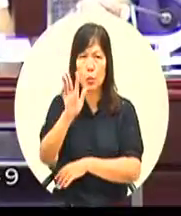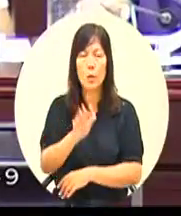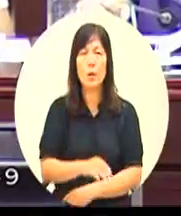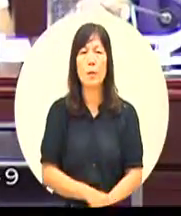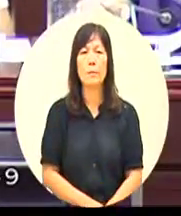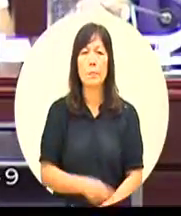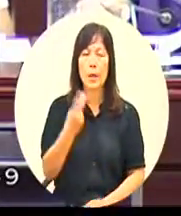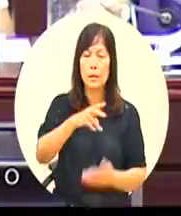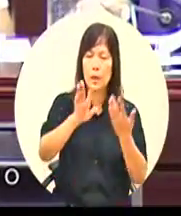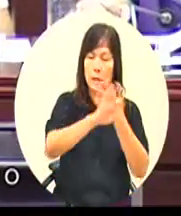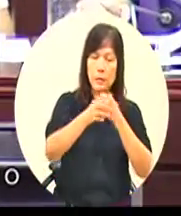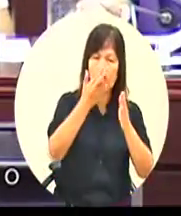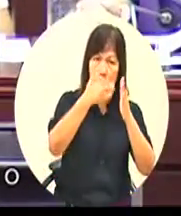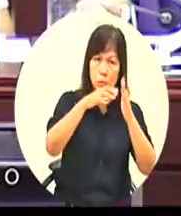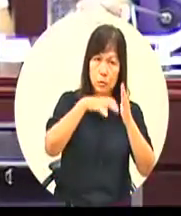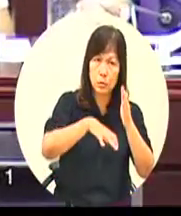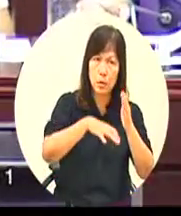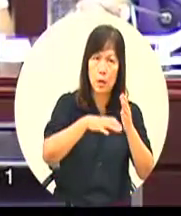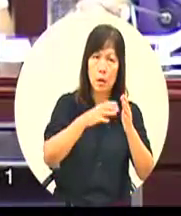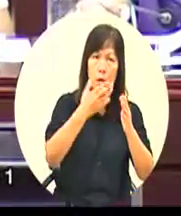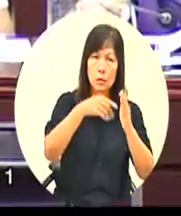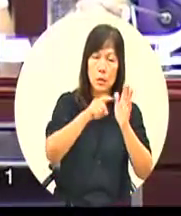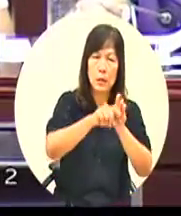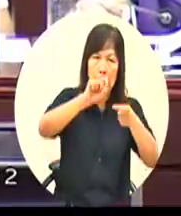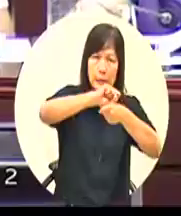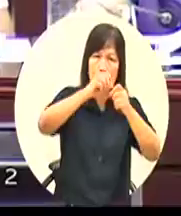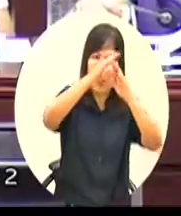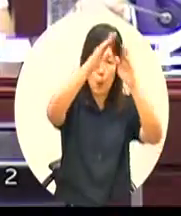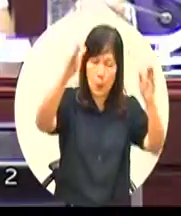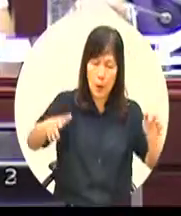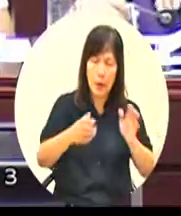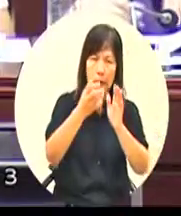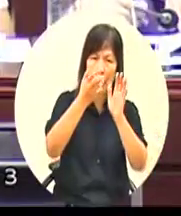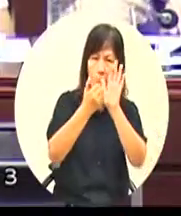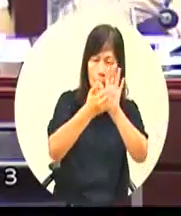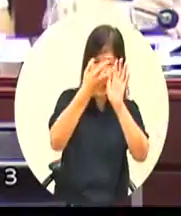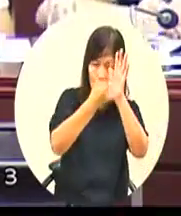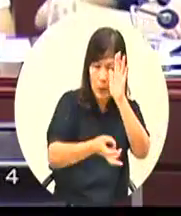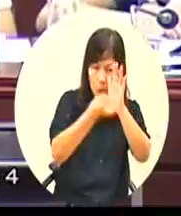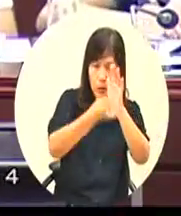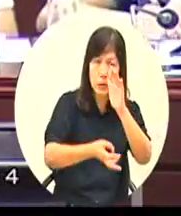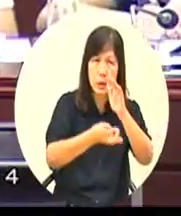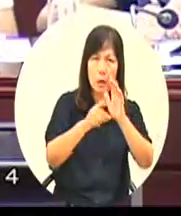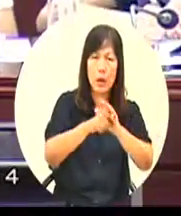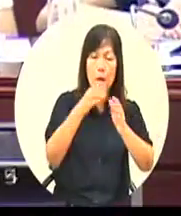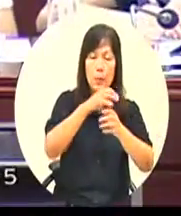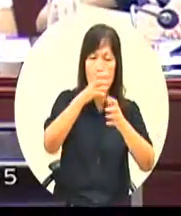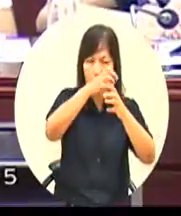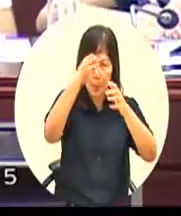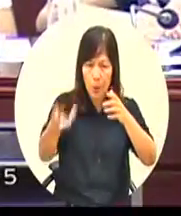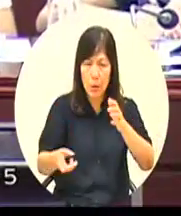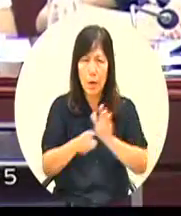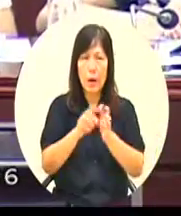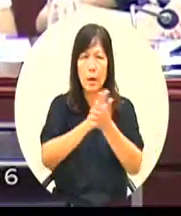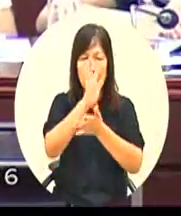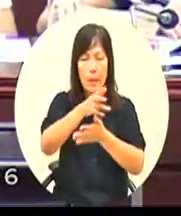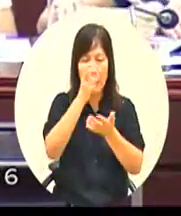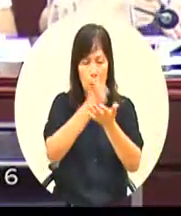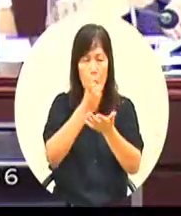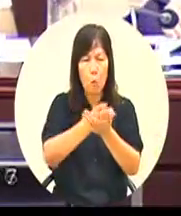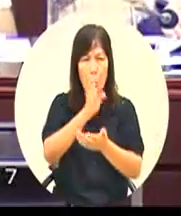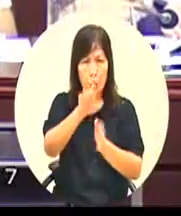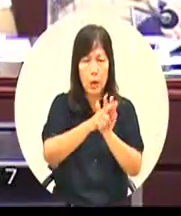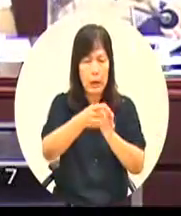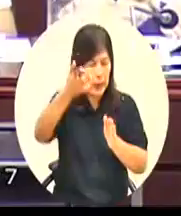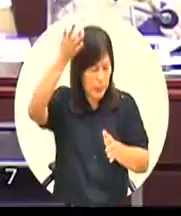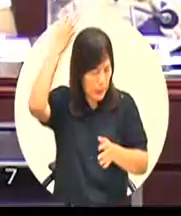就是学校有一些加盖的，比如说防漏的那些屋顶等等，这是吹下来是蛮严重的情况，历来没